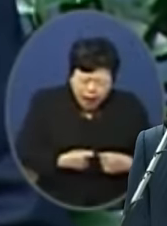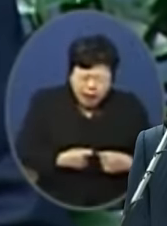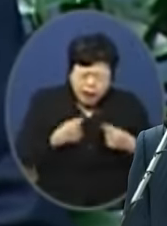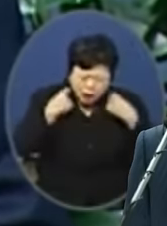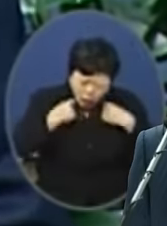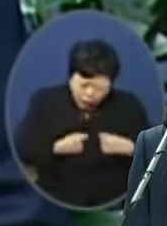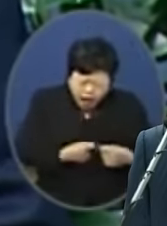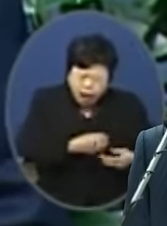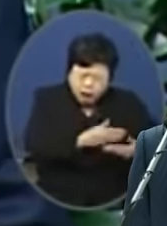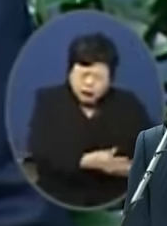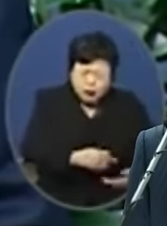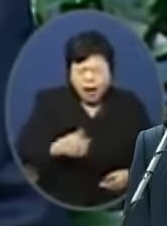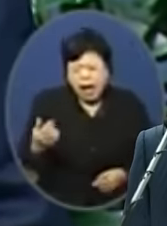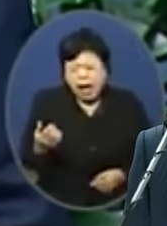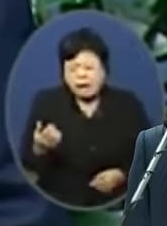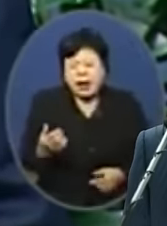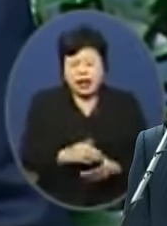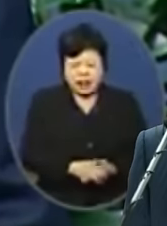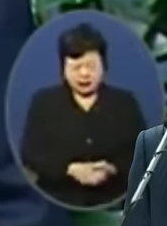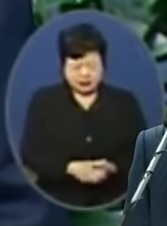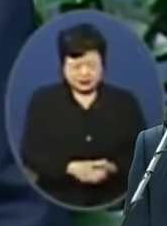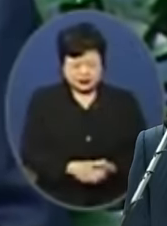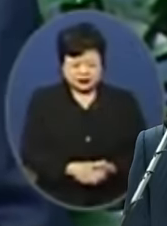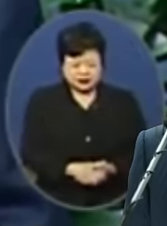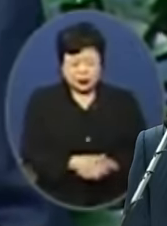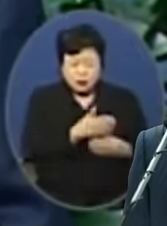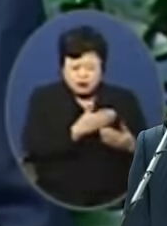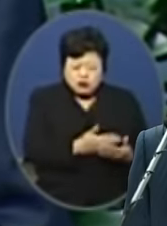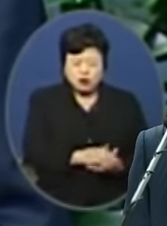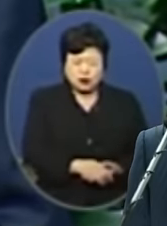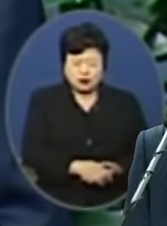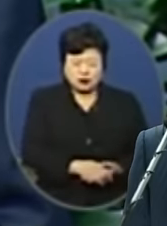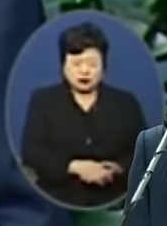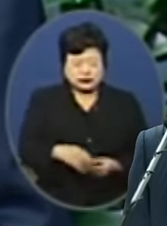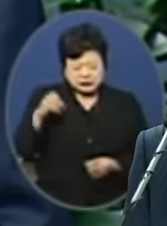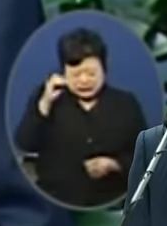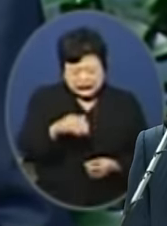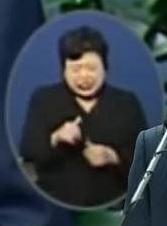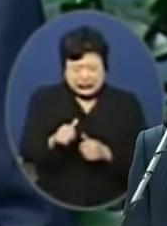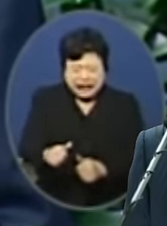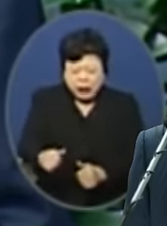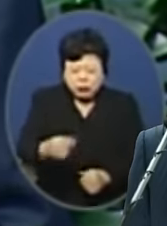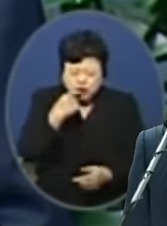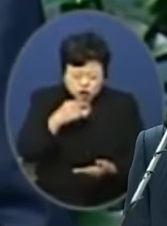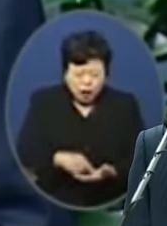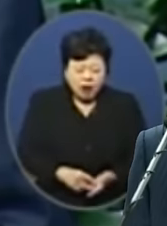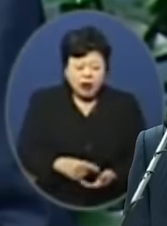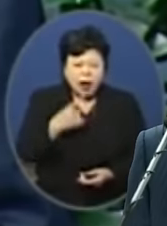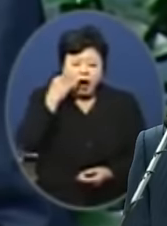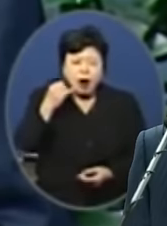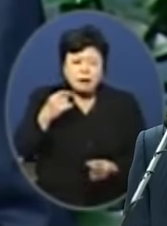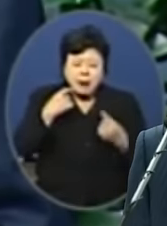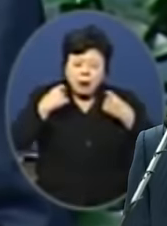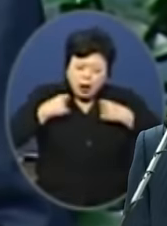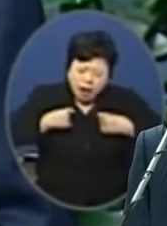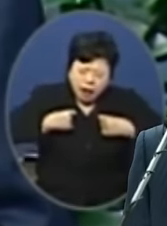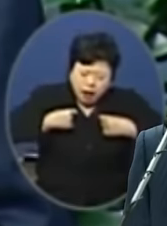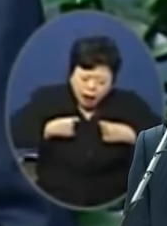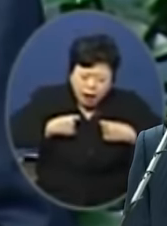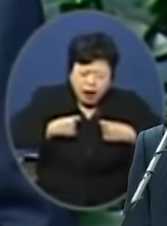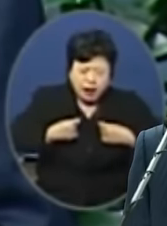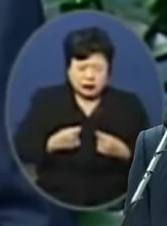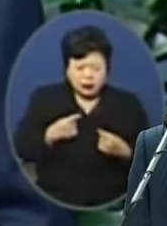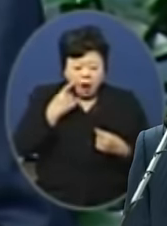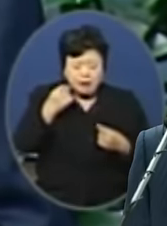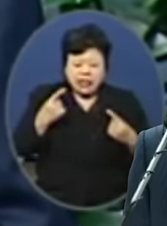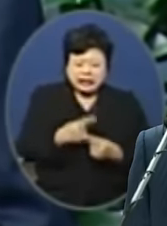멍에 멍에가 너 목에 걸리니까 무거워지지 지금은 너 멍에가 목에 안 걸린다. 내가 다 대신 짊어지고